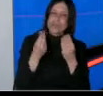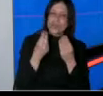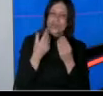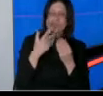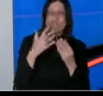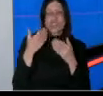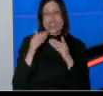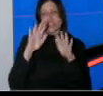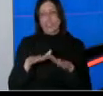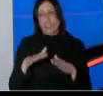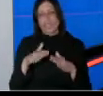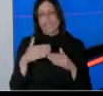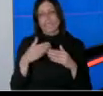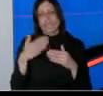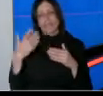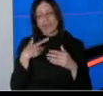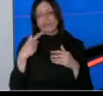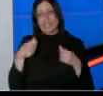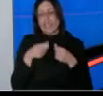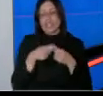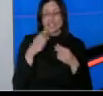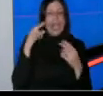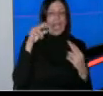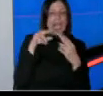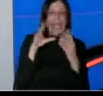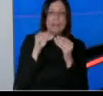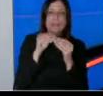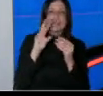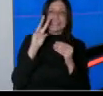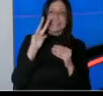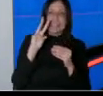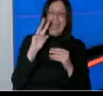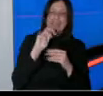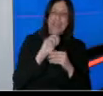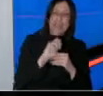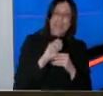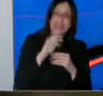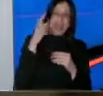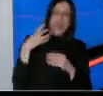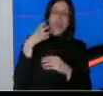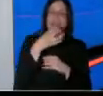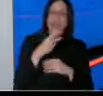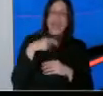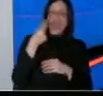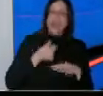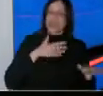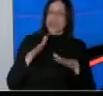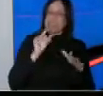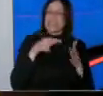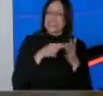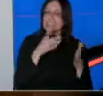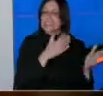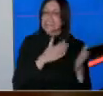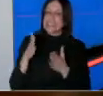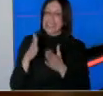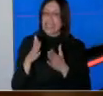ראש הממשלה לא להסתיר לו קשר עין עם שר נתניהו. כן, הסיפור הוא שכאילו גם מונה להיות ראש המוסד כי זה הסתדר טוב. אגב, בוא,